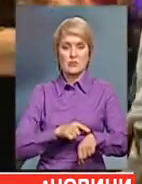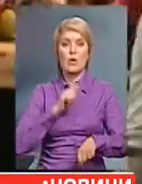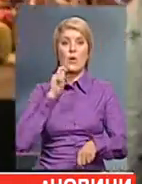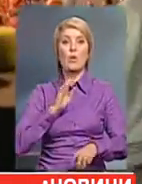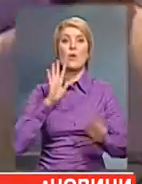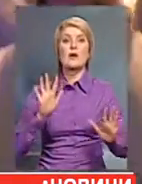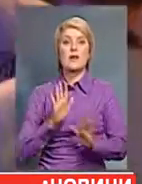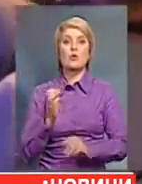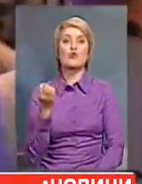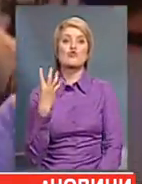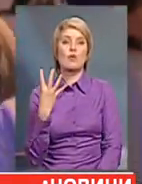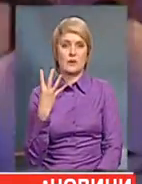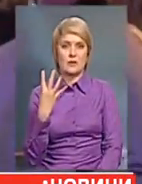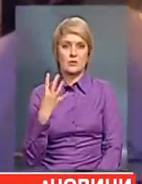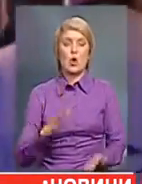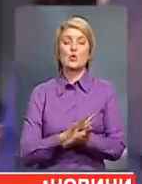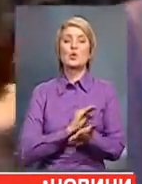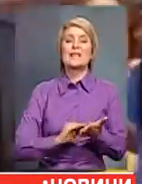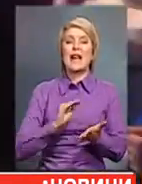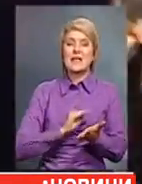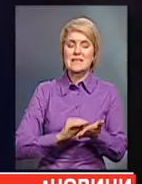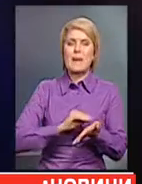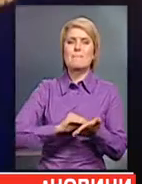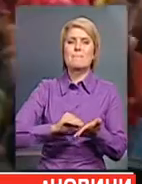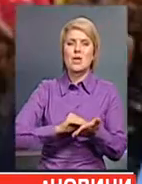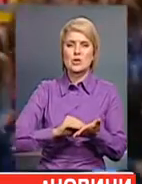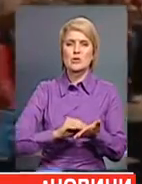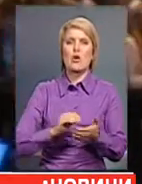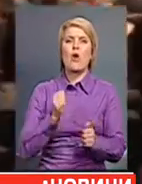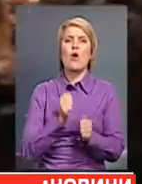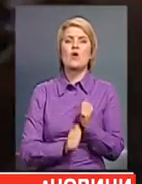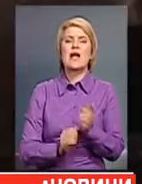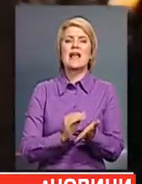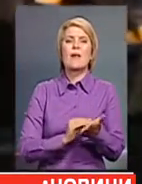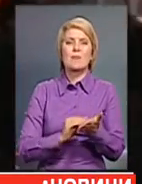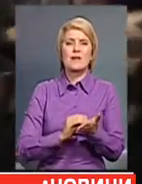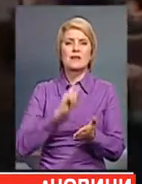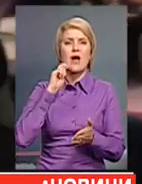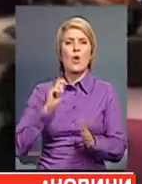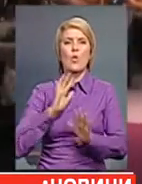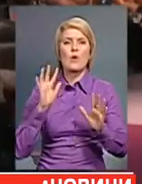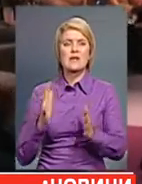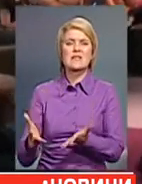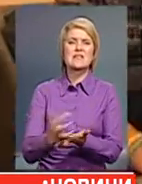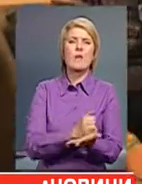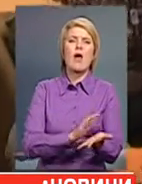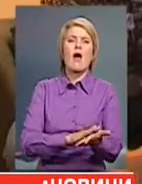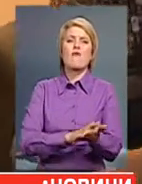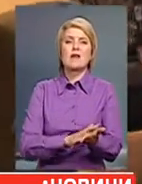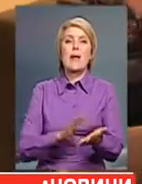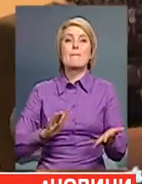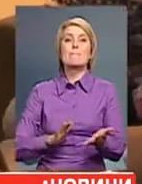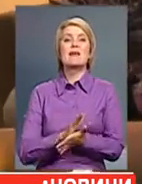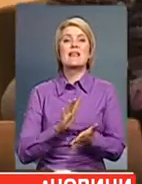14-ю. Журналісти, які висвітлюють Євробачення, пишуть в блогах, що кожна репетиція «Українки» зриває овації в